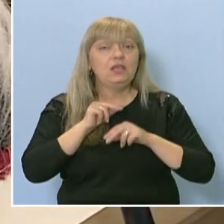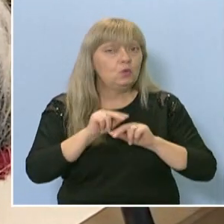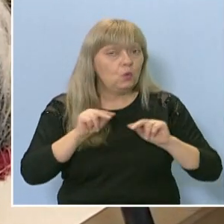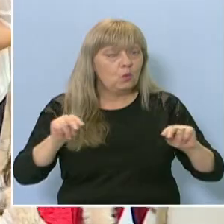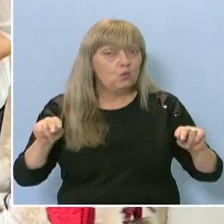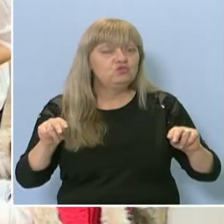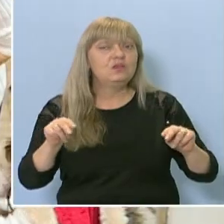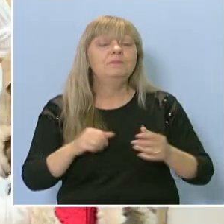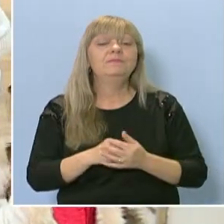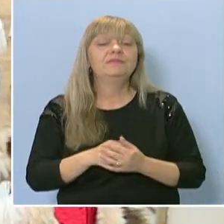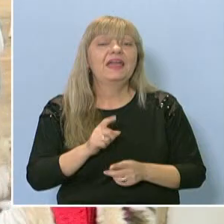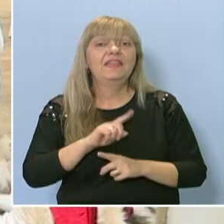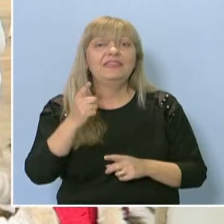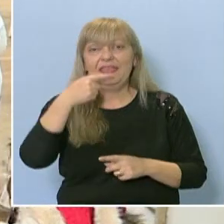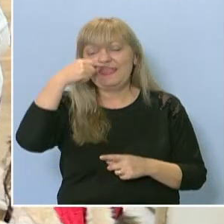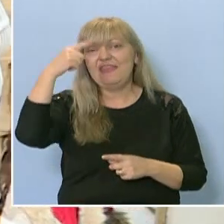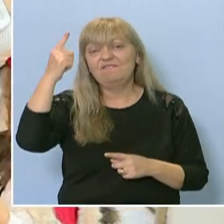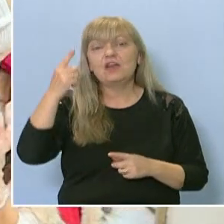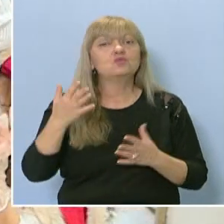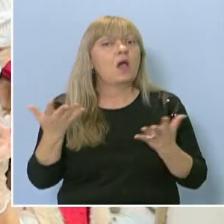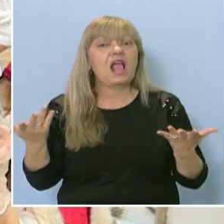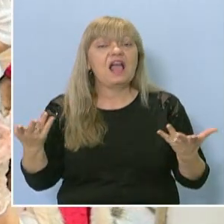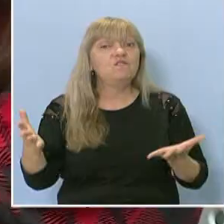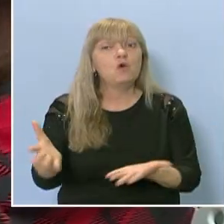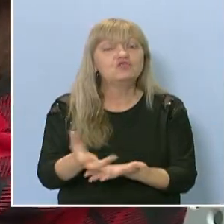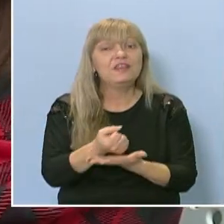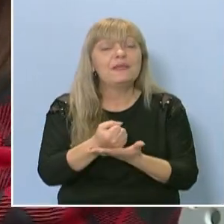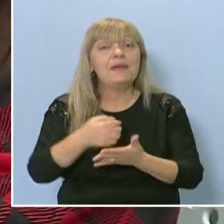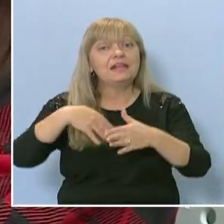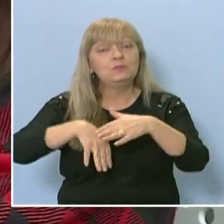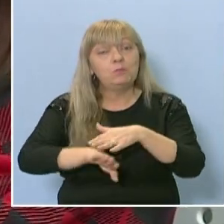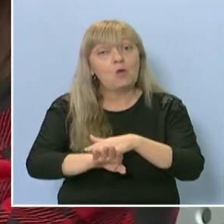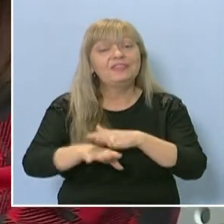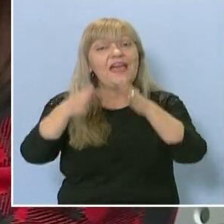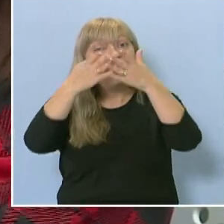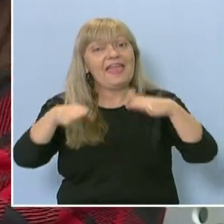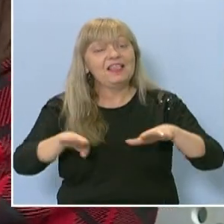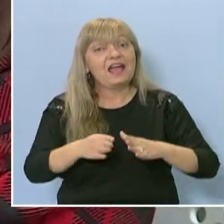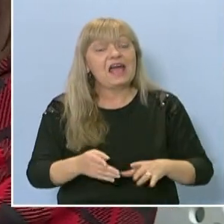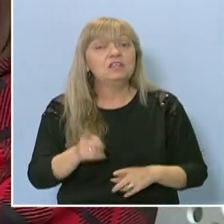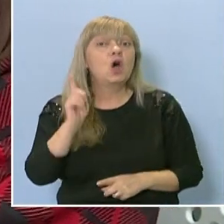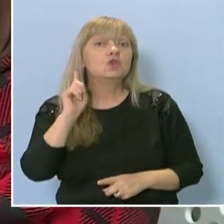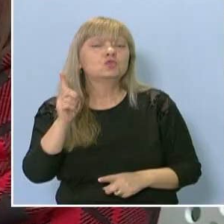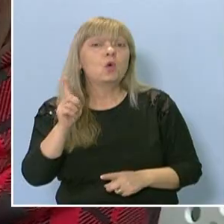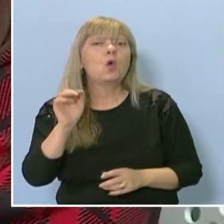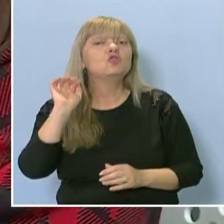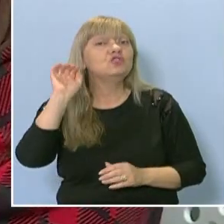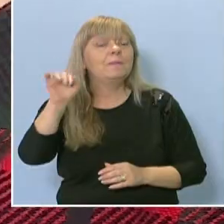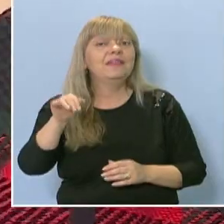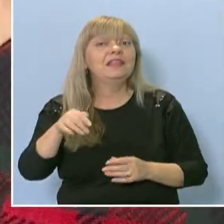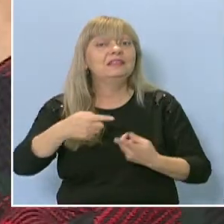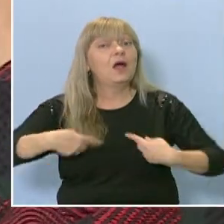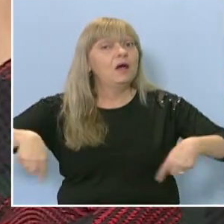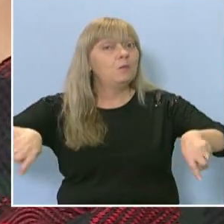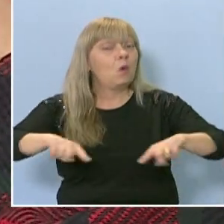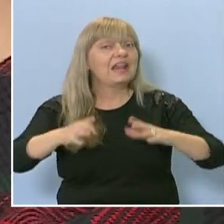всъщност не е най-важно какво ще намерят под елхата, а с кого ще бъдат край нея. Затова